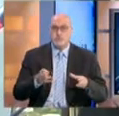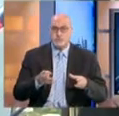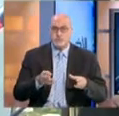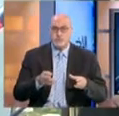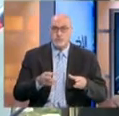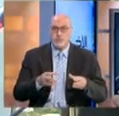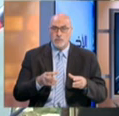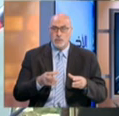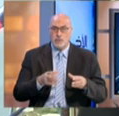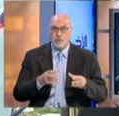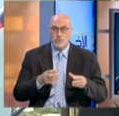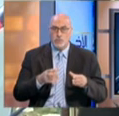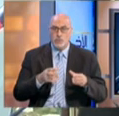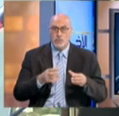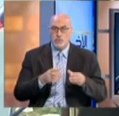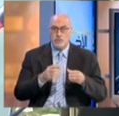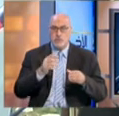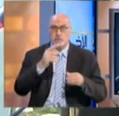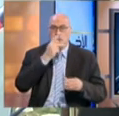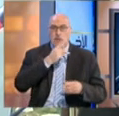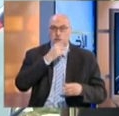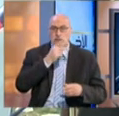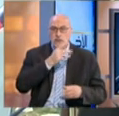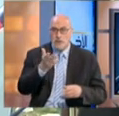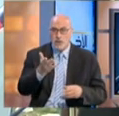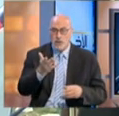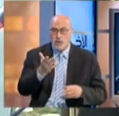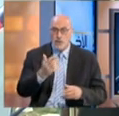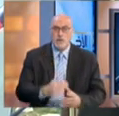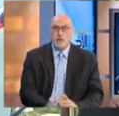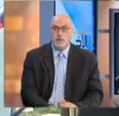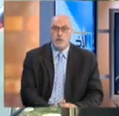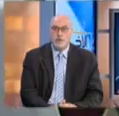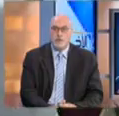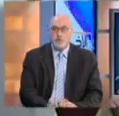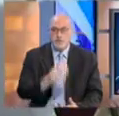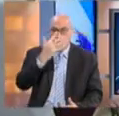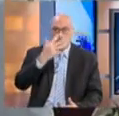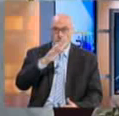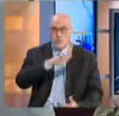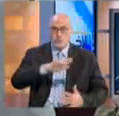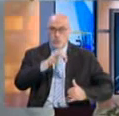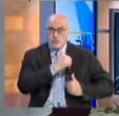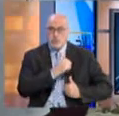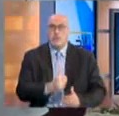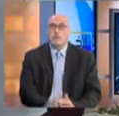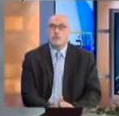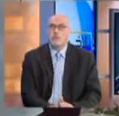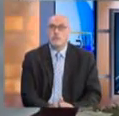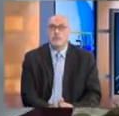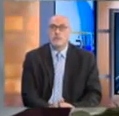في القطاع العسكري سكيكدا بإقليم الناحية العسكرية الخامسة،